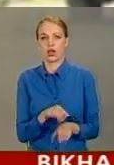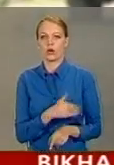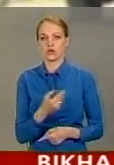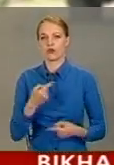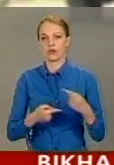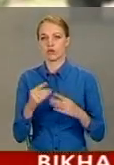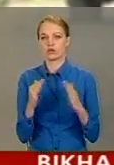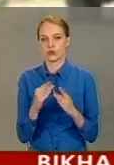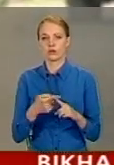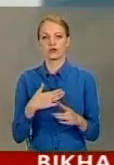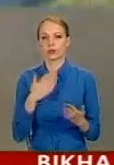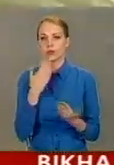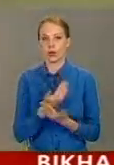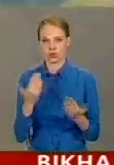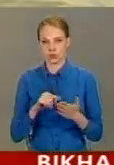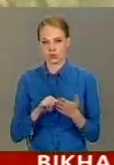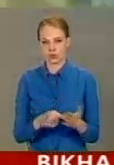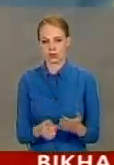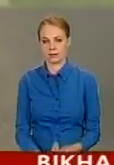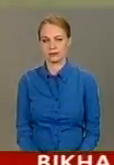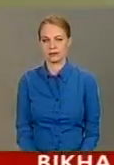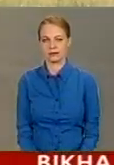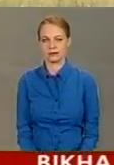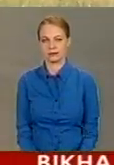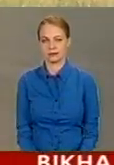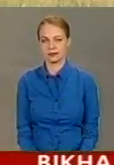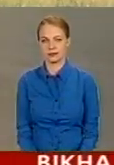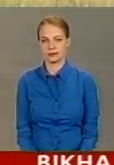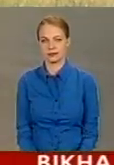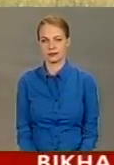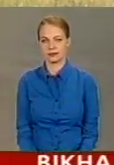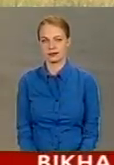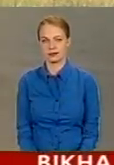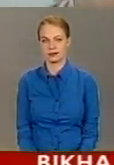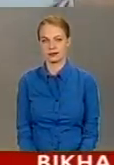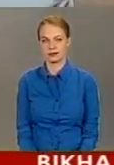повернутися додому, це моя остаточна мета. Ігор Левинок, Микола Рищенко, програма «Вікна», СТБ.